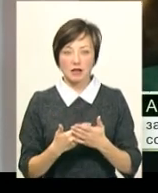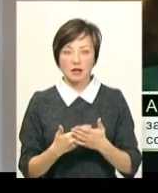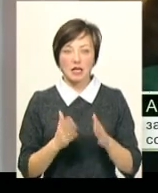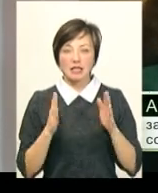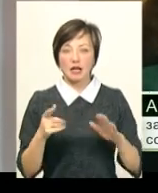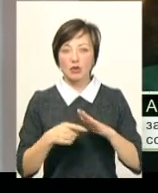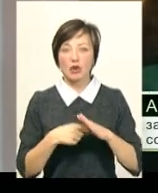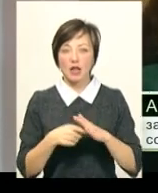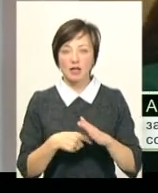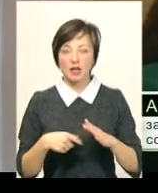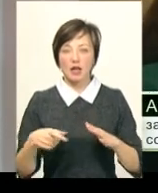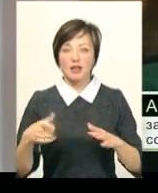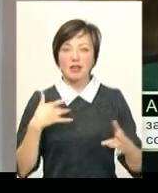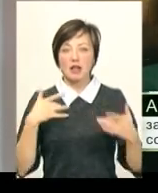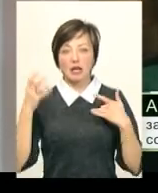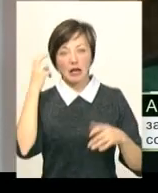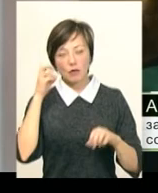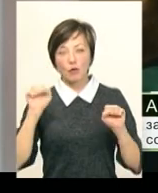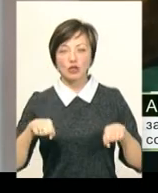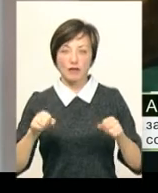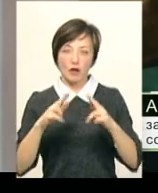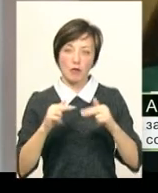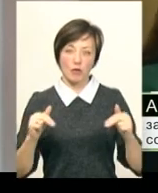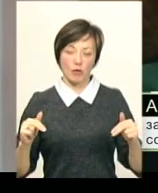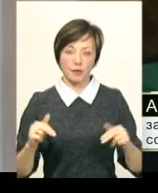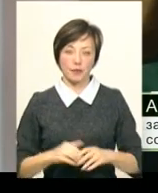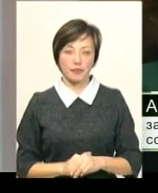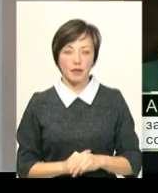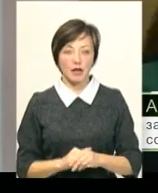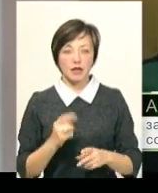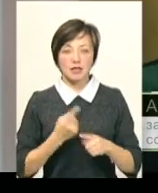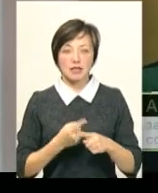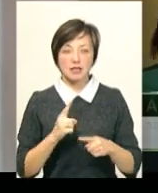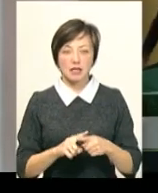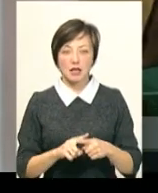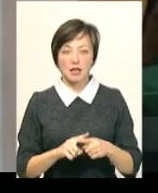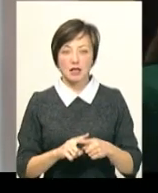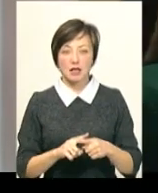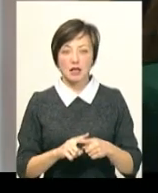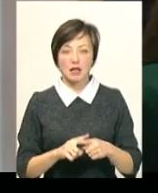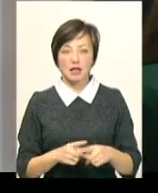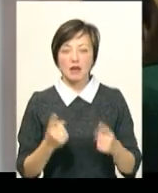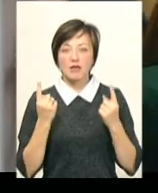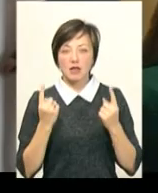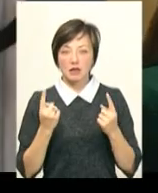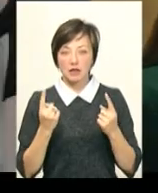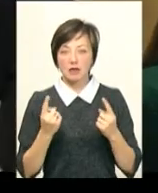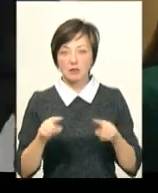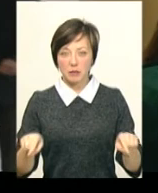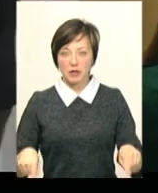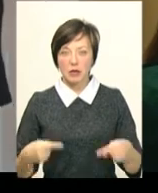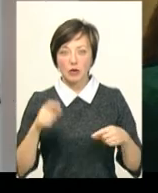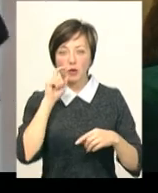тільки Донецький оперний театр київський, можливо, ще Дніпропетровський. Тобто це піднятий величезний пласт